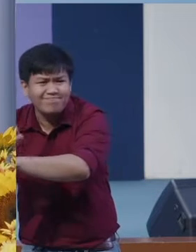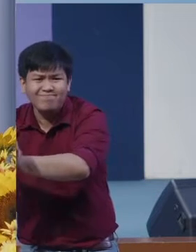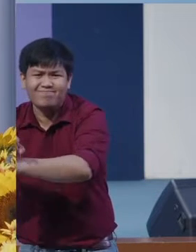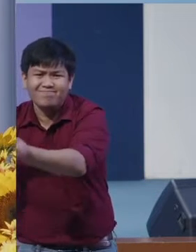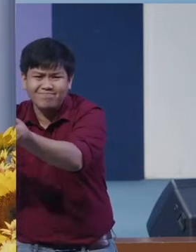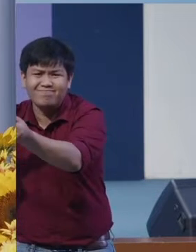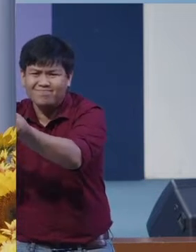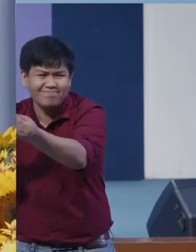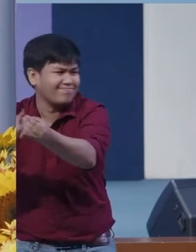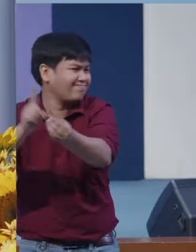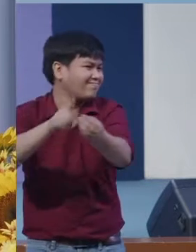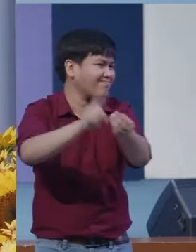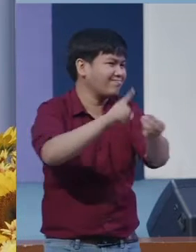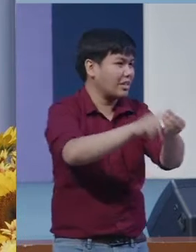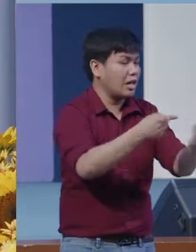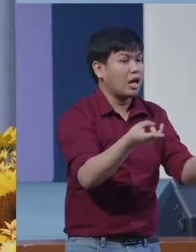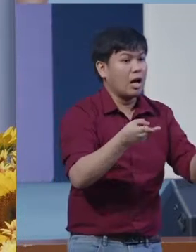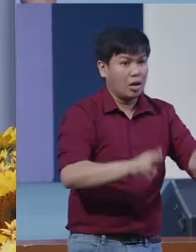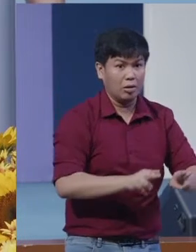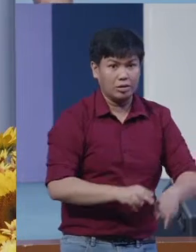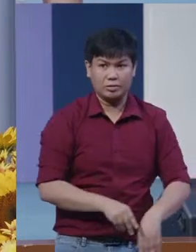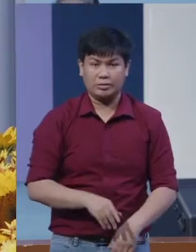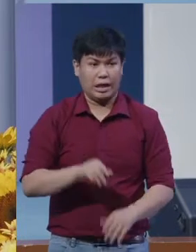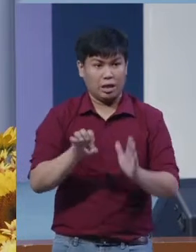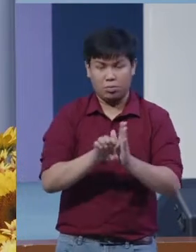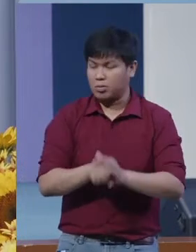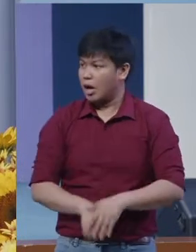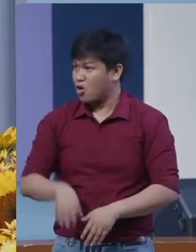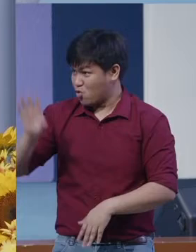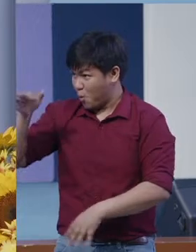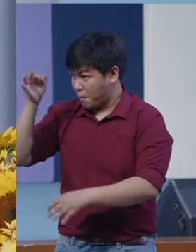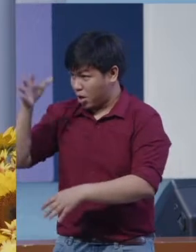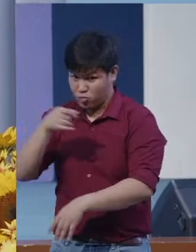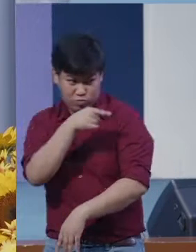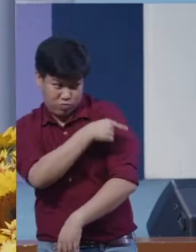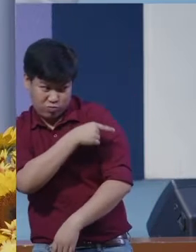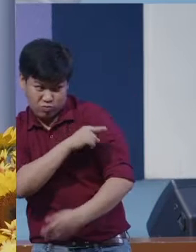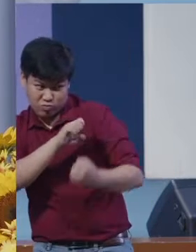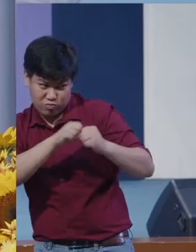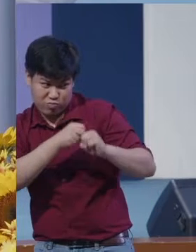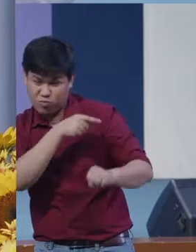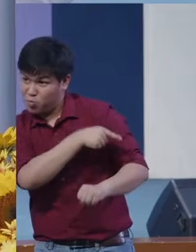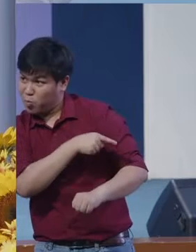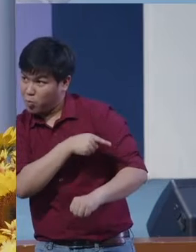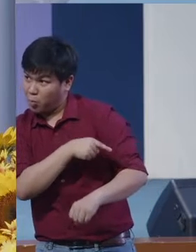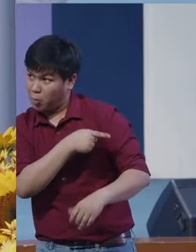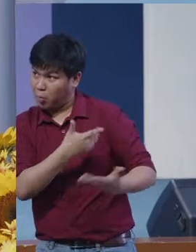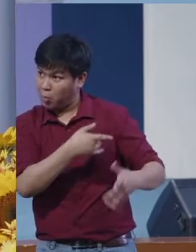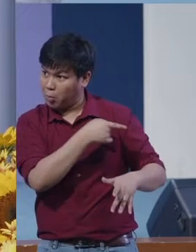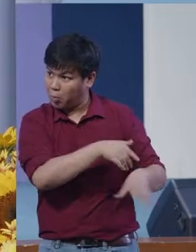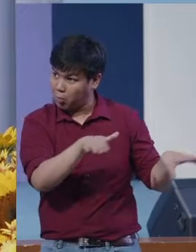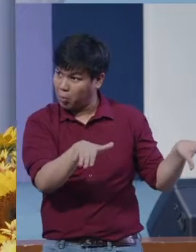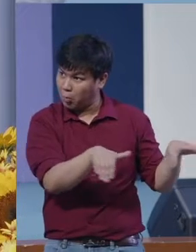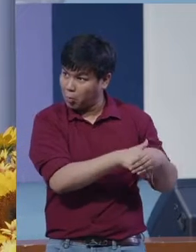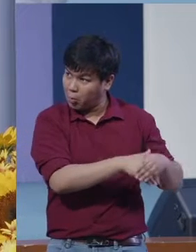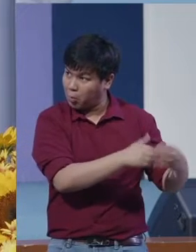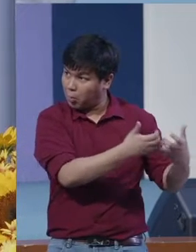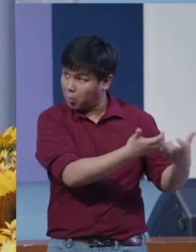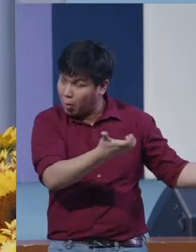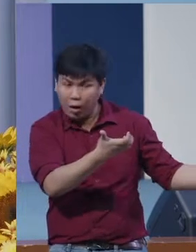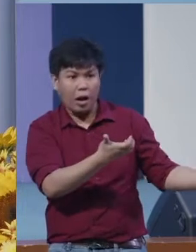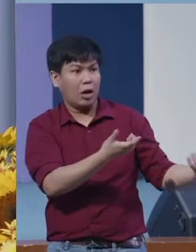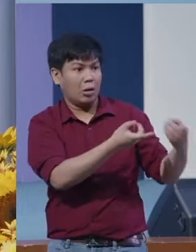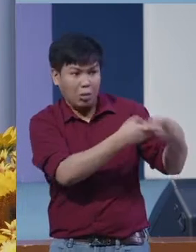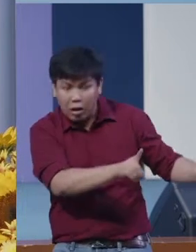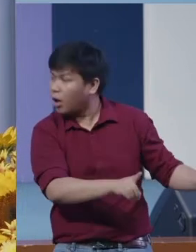ba, pastor, na si ganyan-ganyan, may problema sa kanilang marriage.